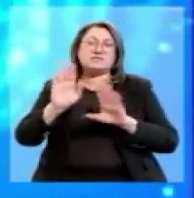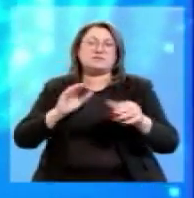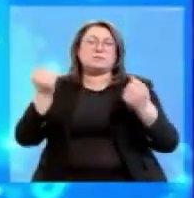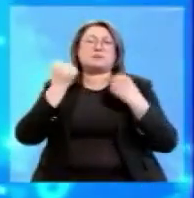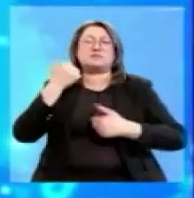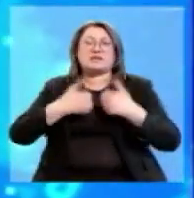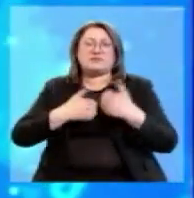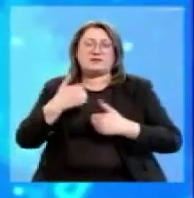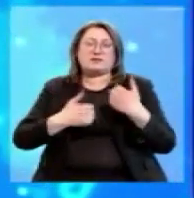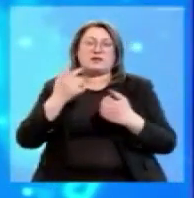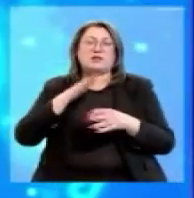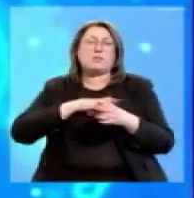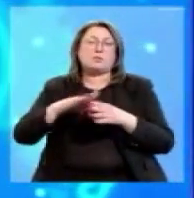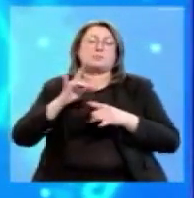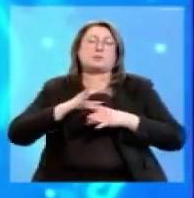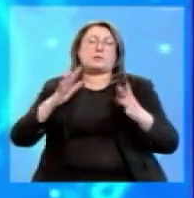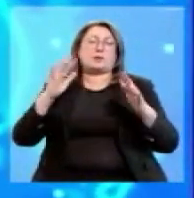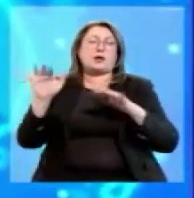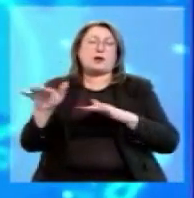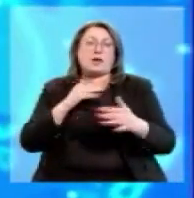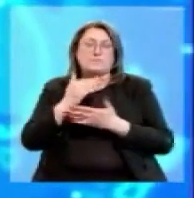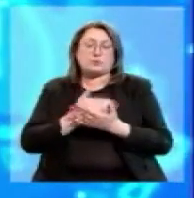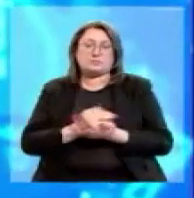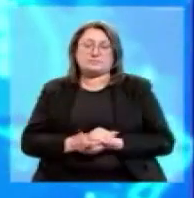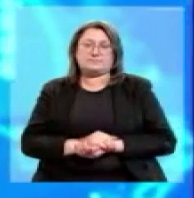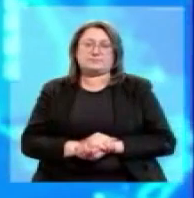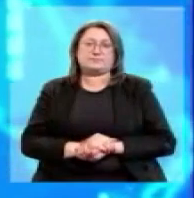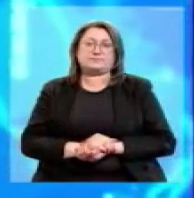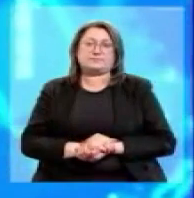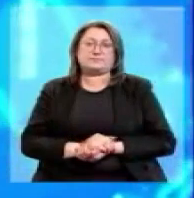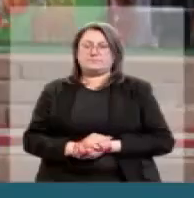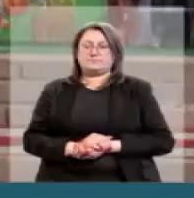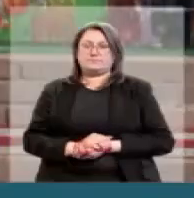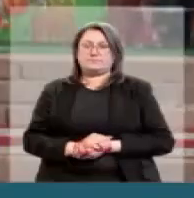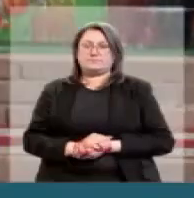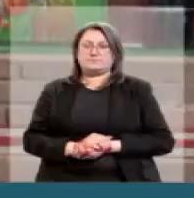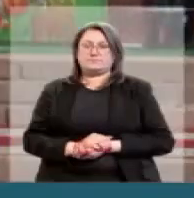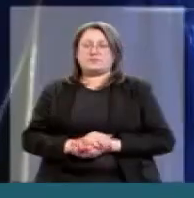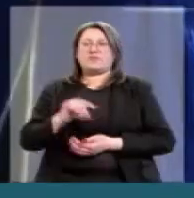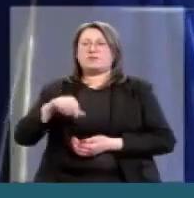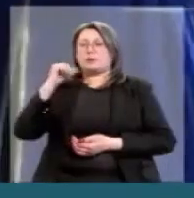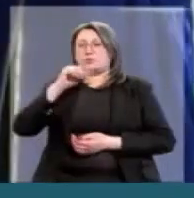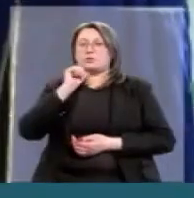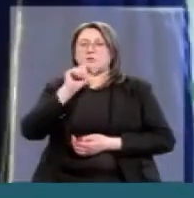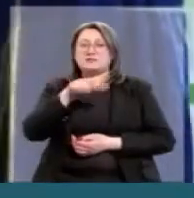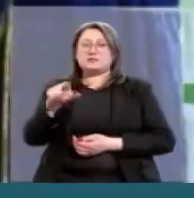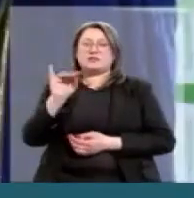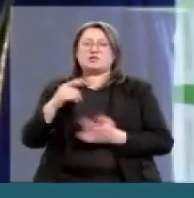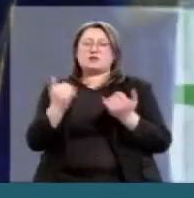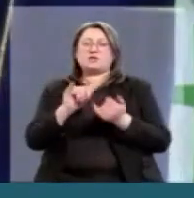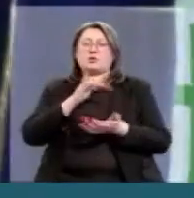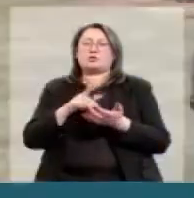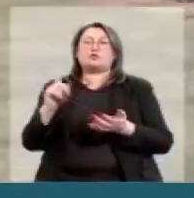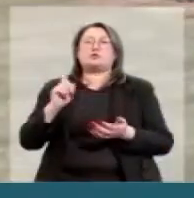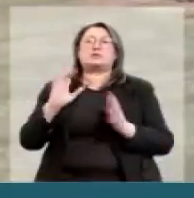спортивные состязания наполнят праздничную программу. Подробности в материале моих коллег. В этом году кустанайцев, а также гостей